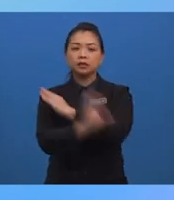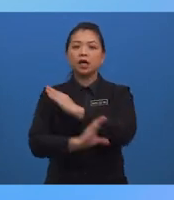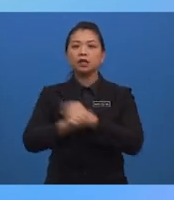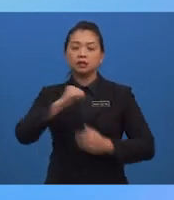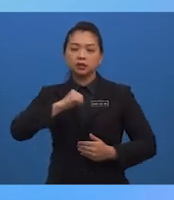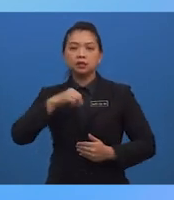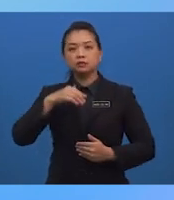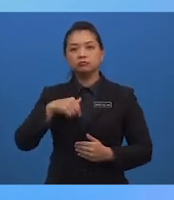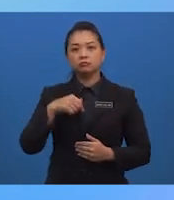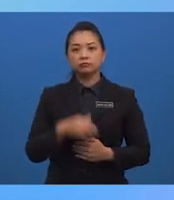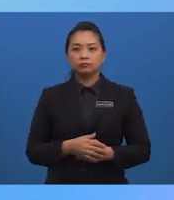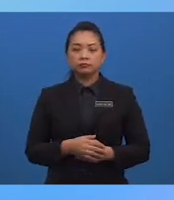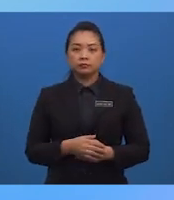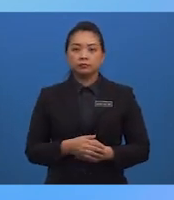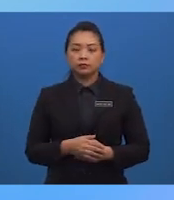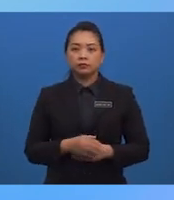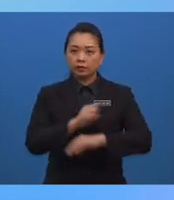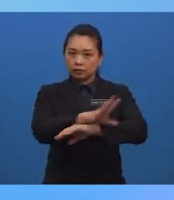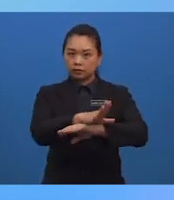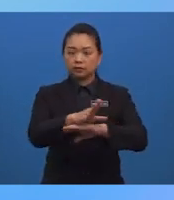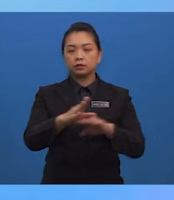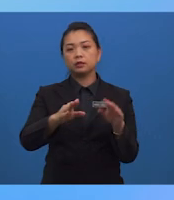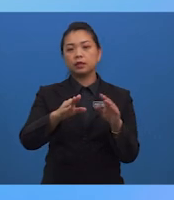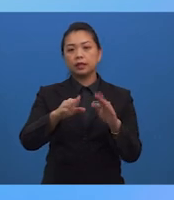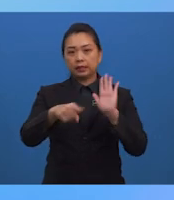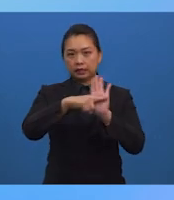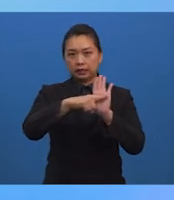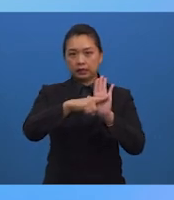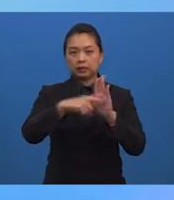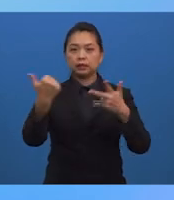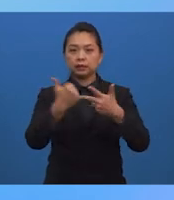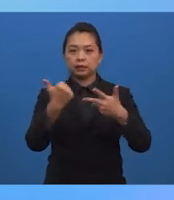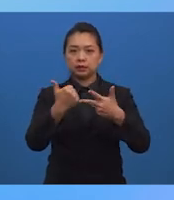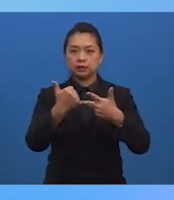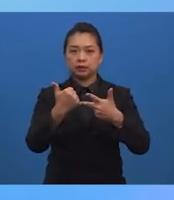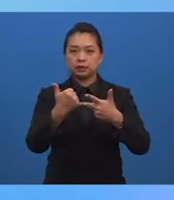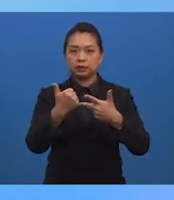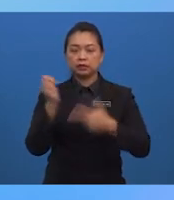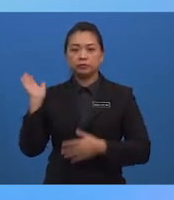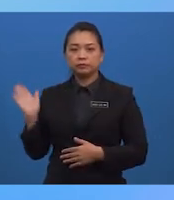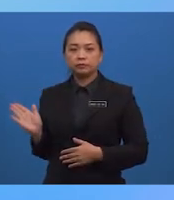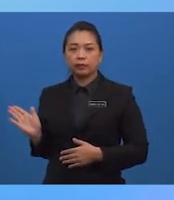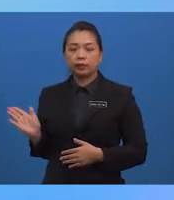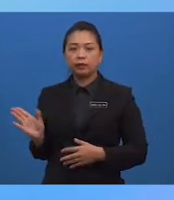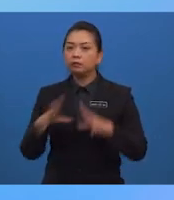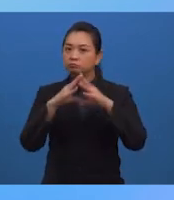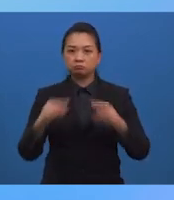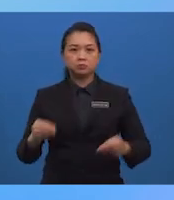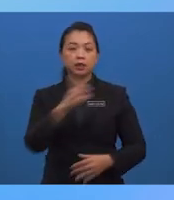asal. Kesan negatif yang ketiga ialah penghakisan kedaulatan